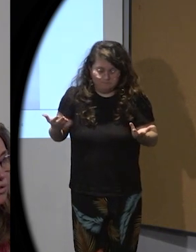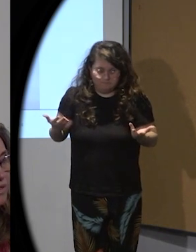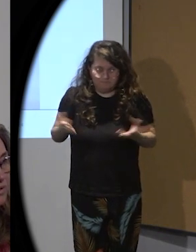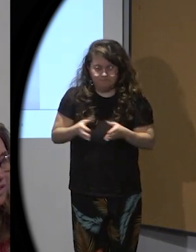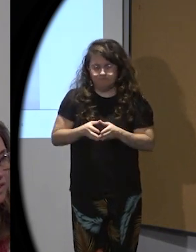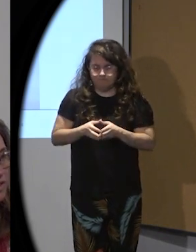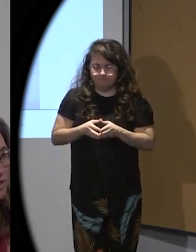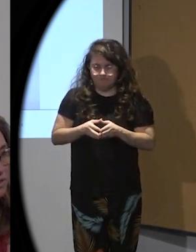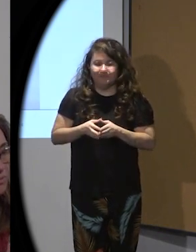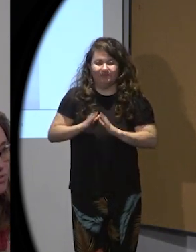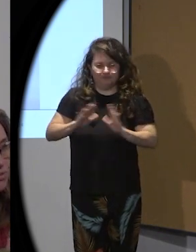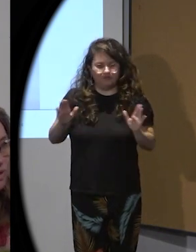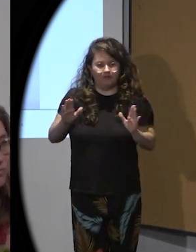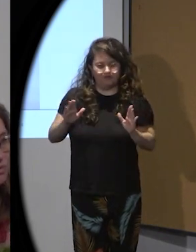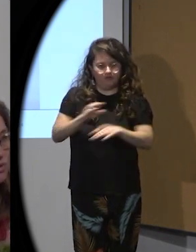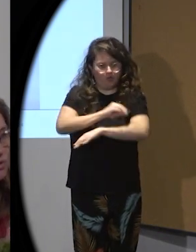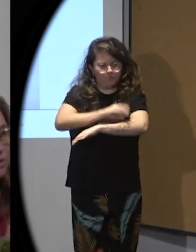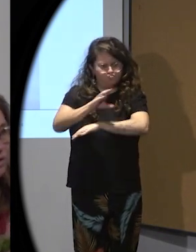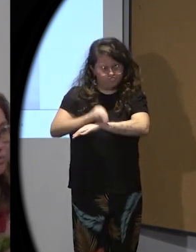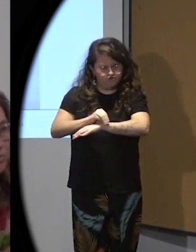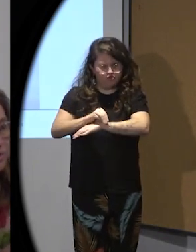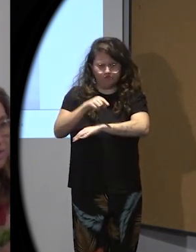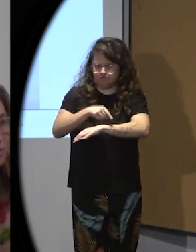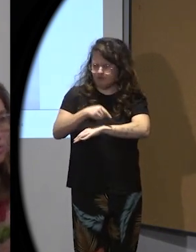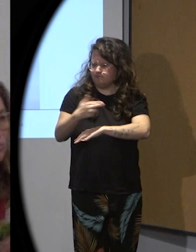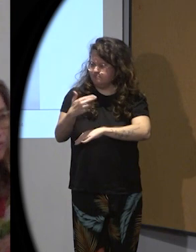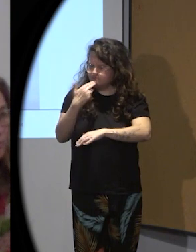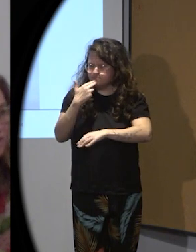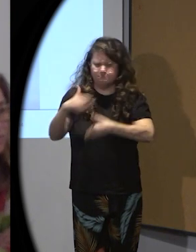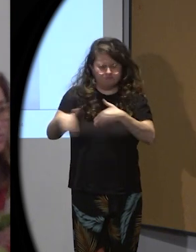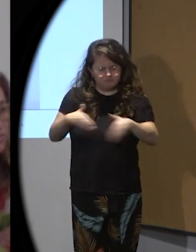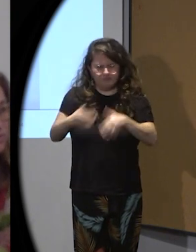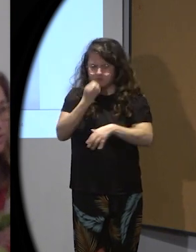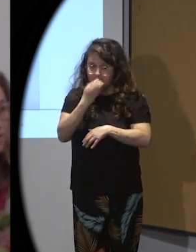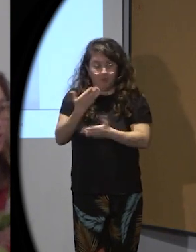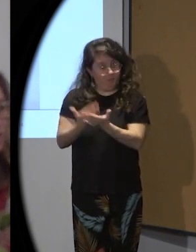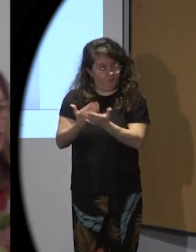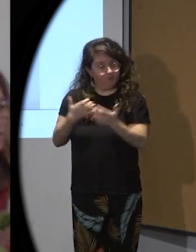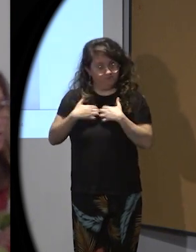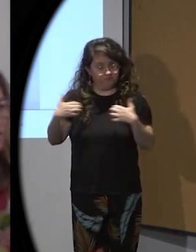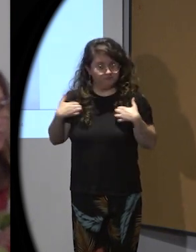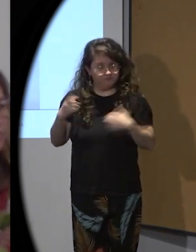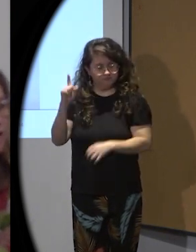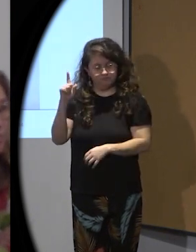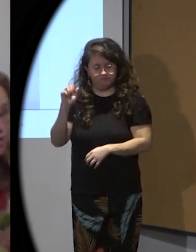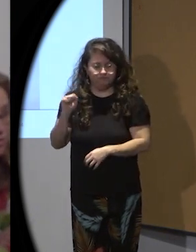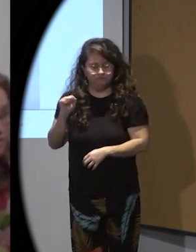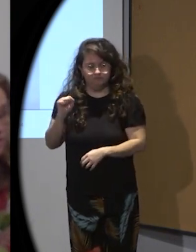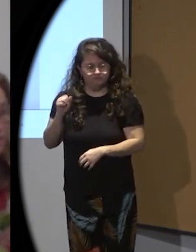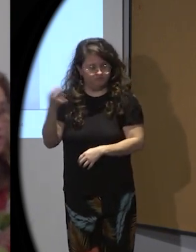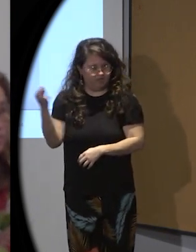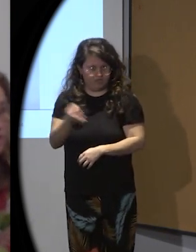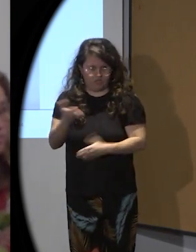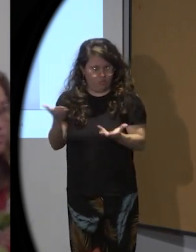pour que la centrale énergétique musculaire fonctionne correctement, et ça c'est prouvé par la science, il faut